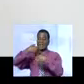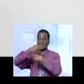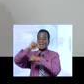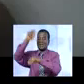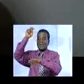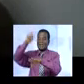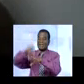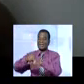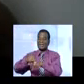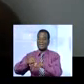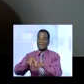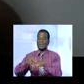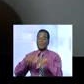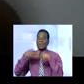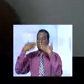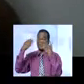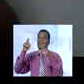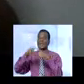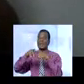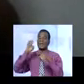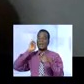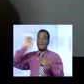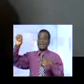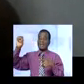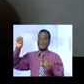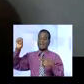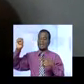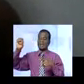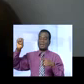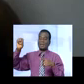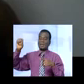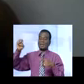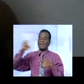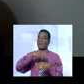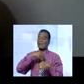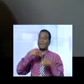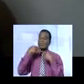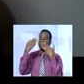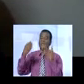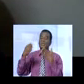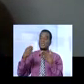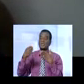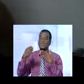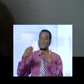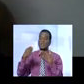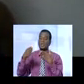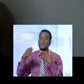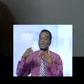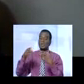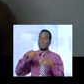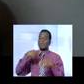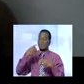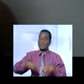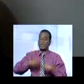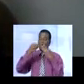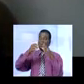création. Merci à elle. Et merci au Massa surtout qui m'a donné